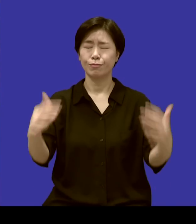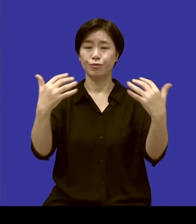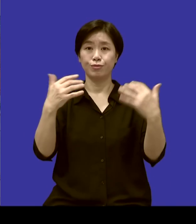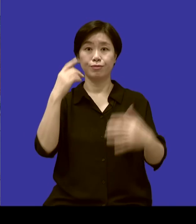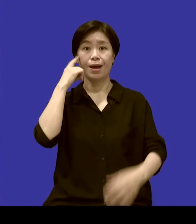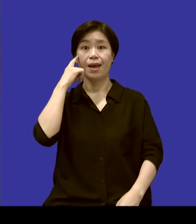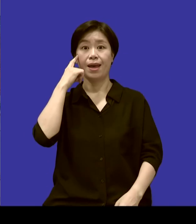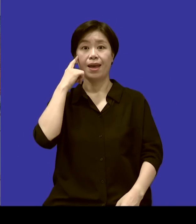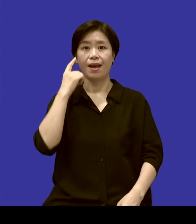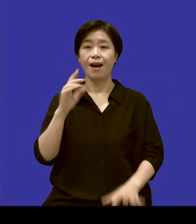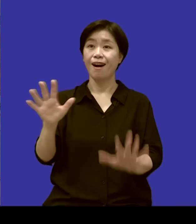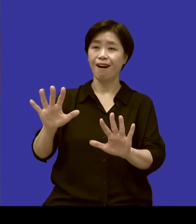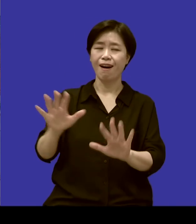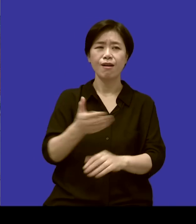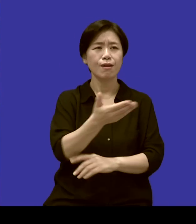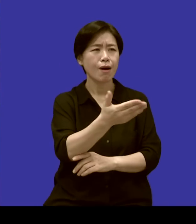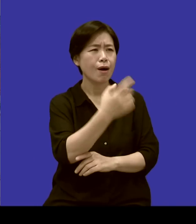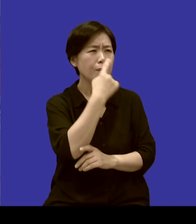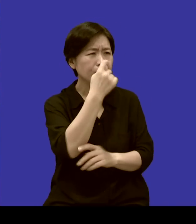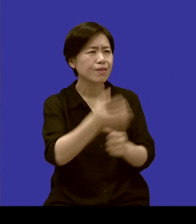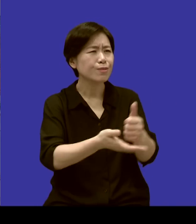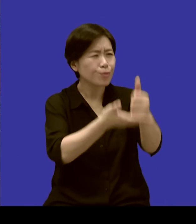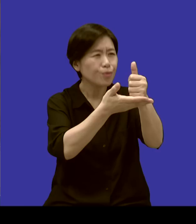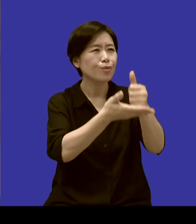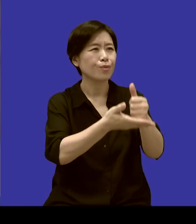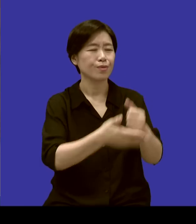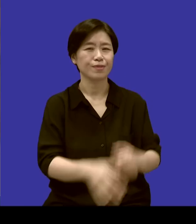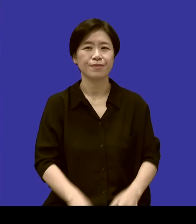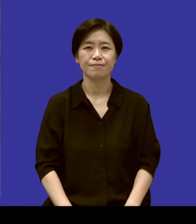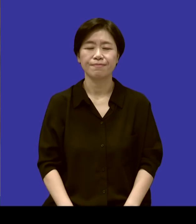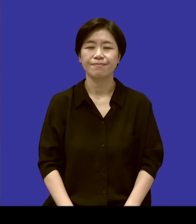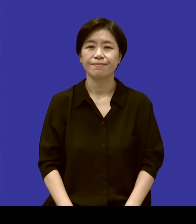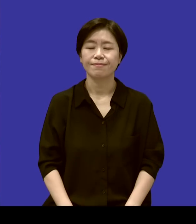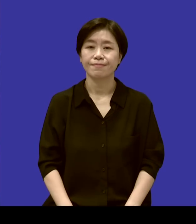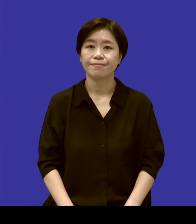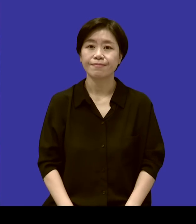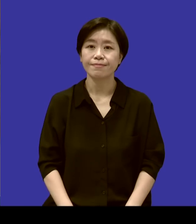갑자기 아니요. 너무 멋있어요. 존경의 시선인 거예요. 그래서